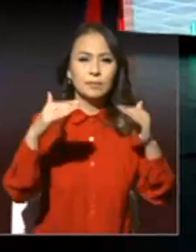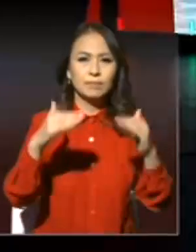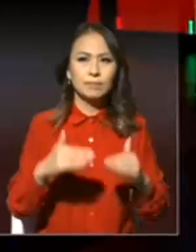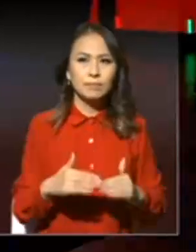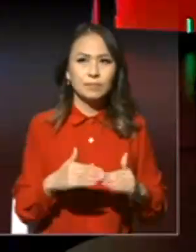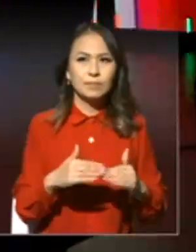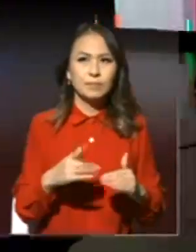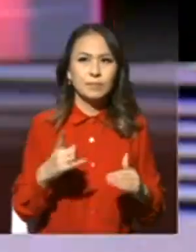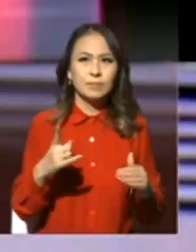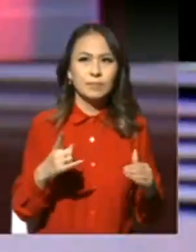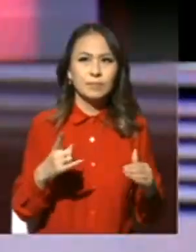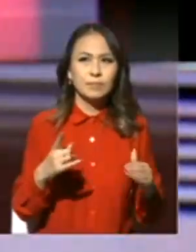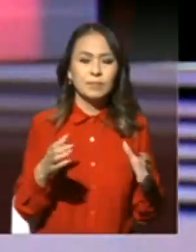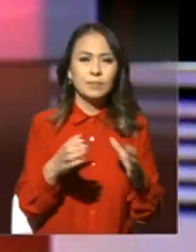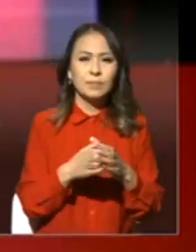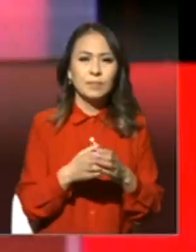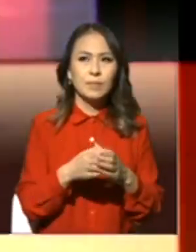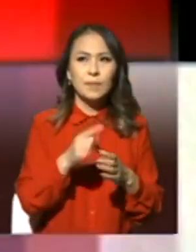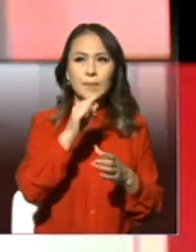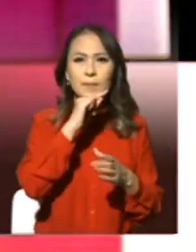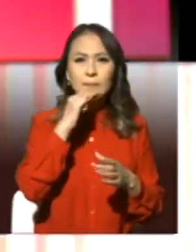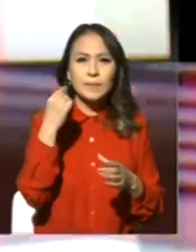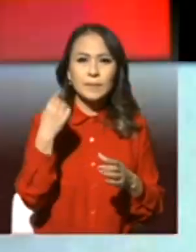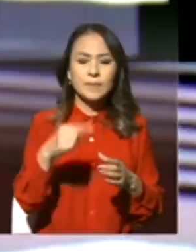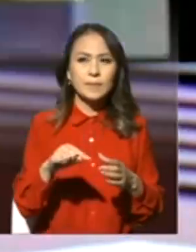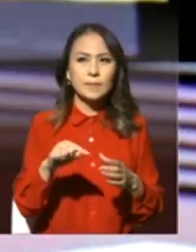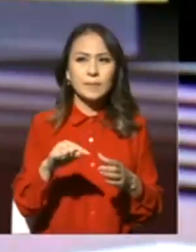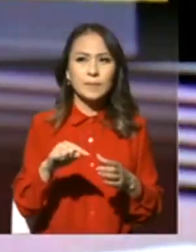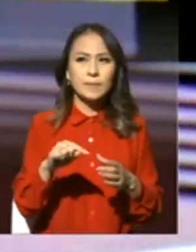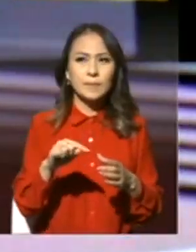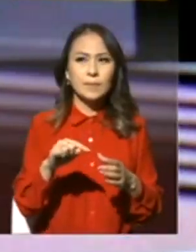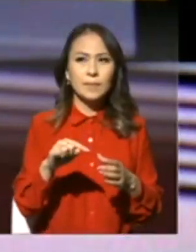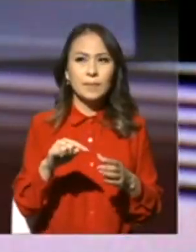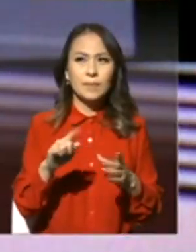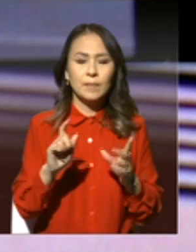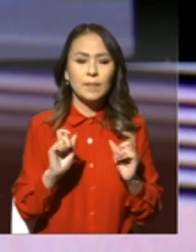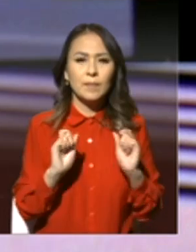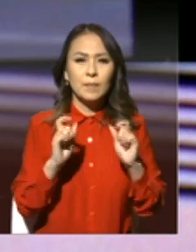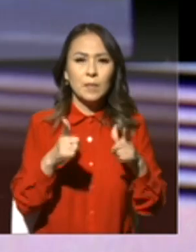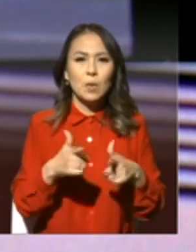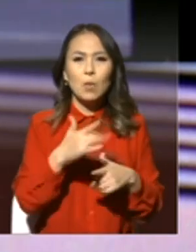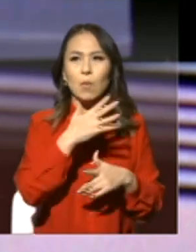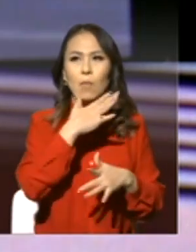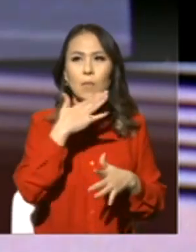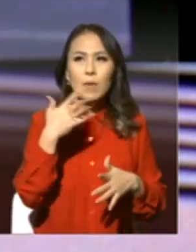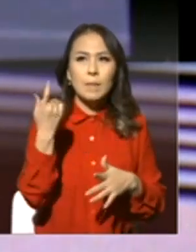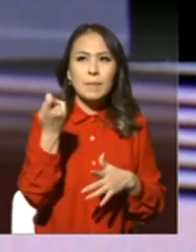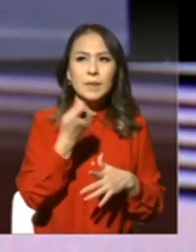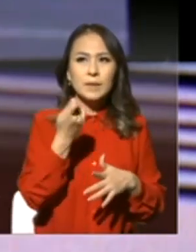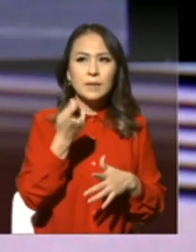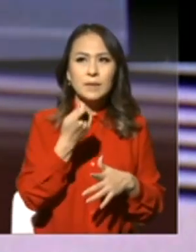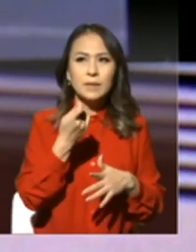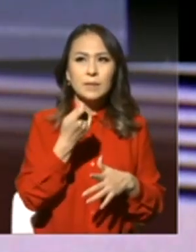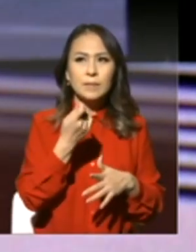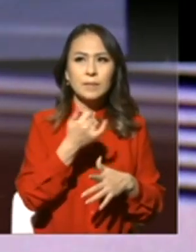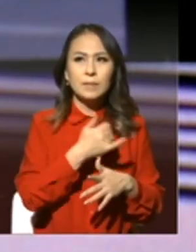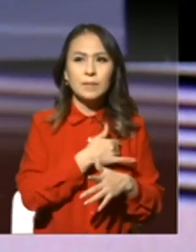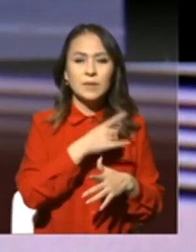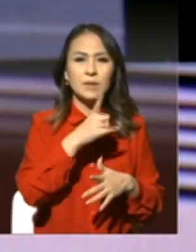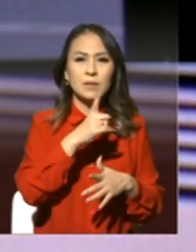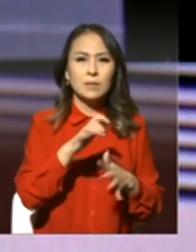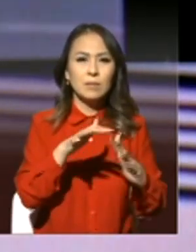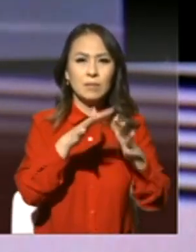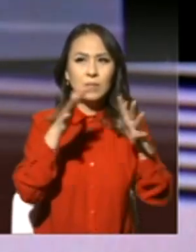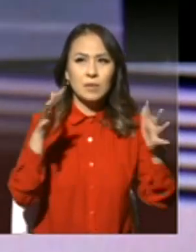білесіз бе, бір тоннасы. Ол Россиядан түскен көп бидайдар бізге міне затоварка болып